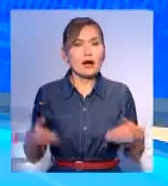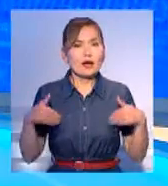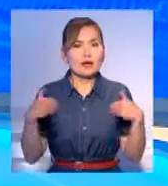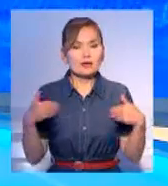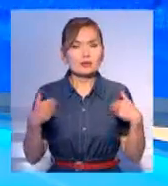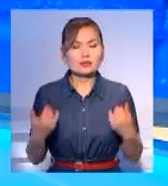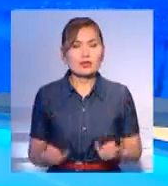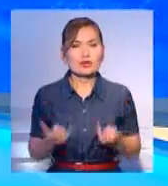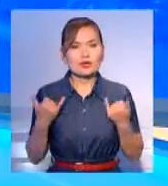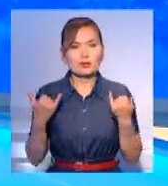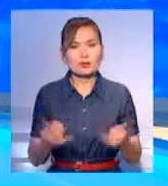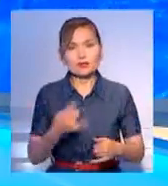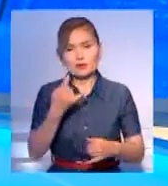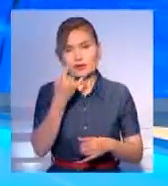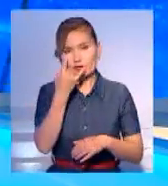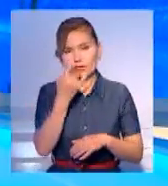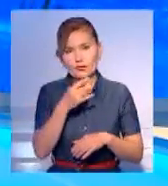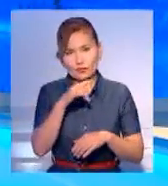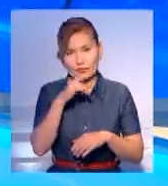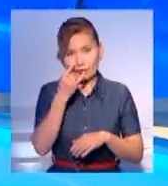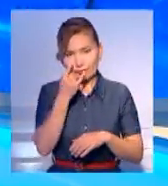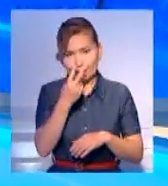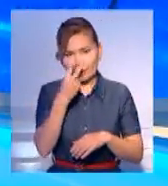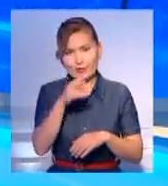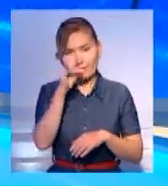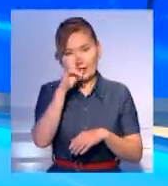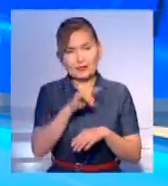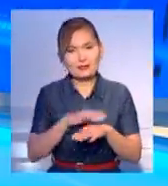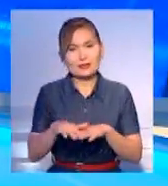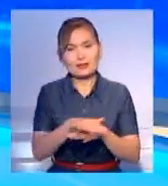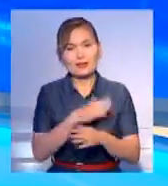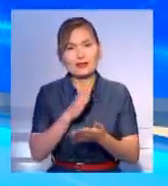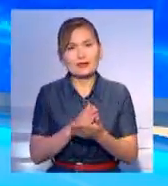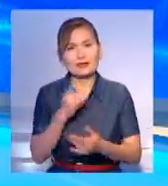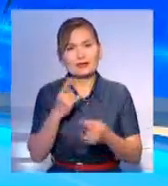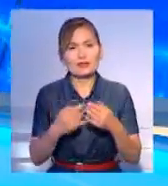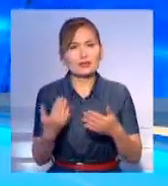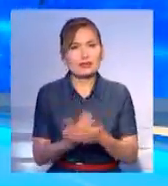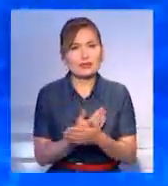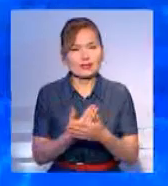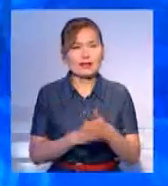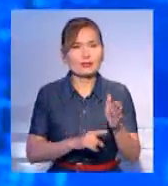Қайырлы күн, басты ақпаратқа арнайы жұмысын жалғастырады. Студияда Марал Байғара, сурда аудармашы Самал Жантемір.